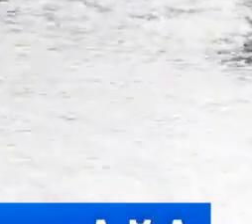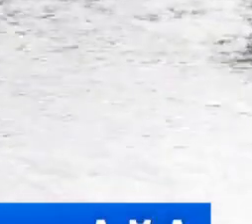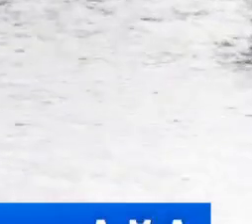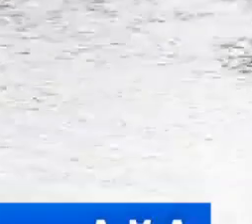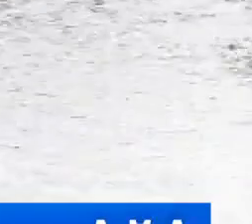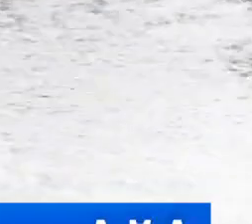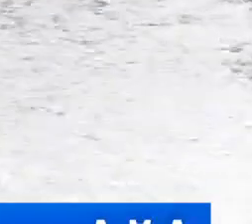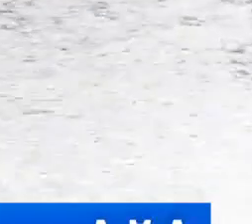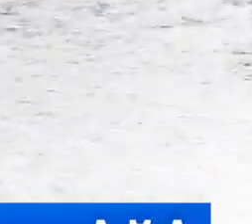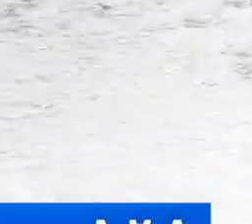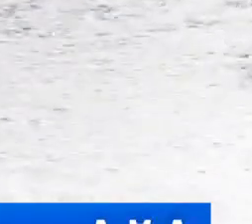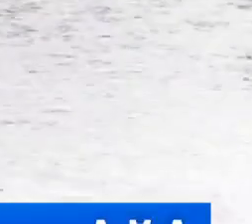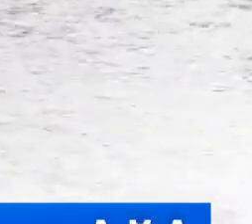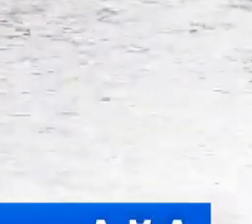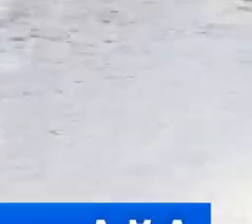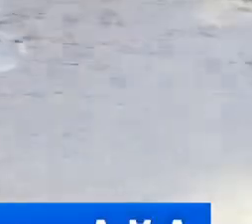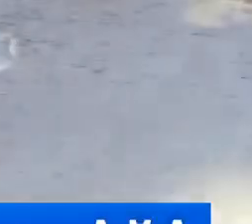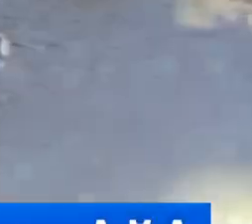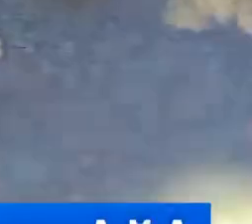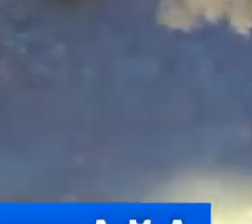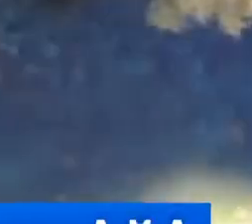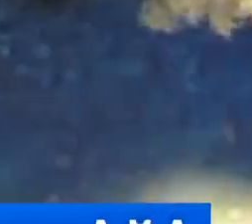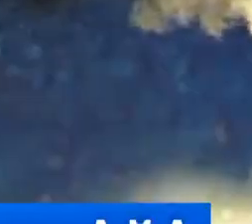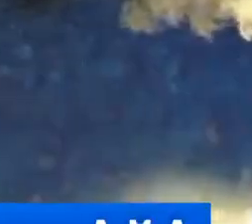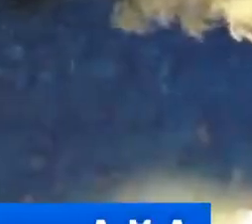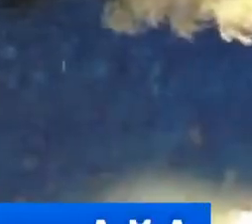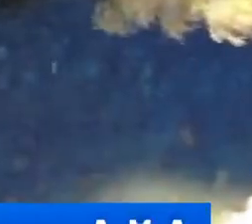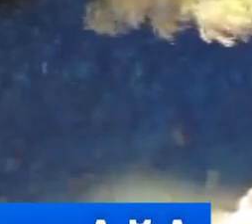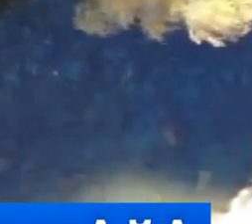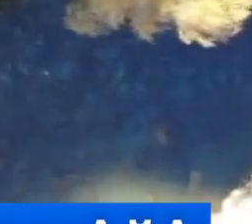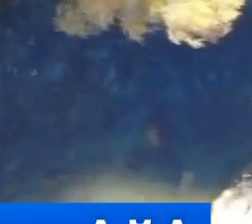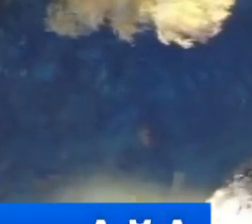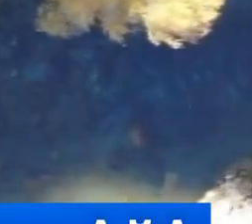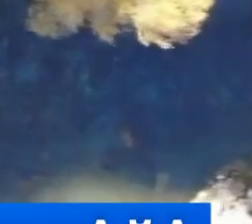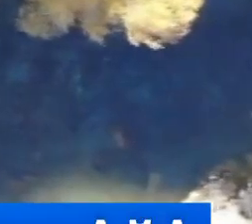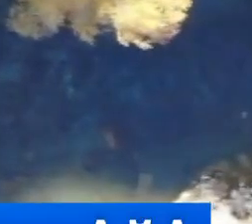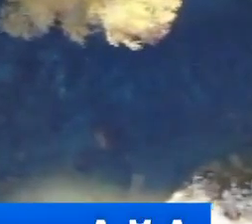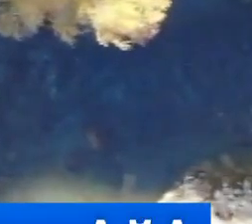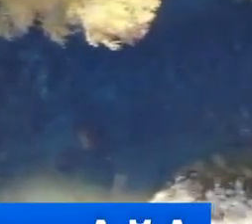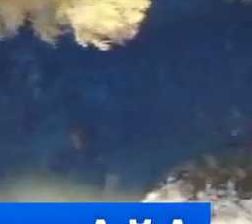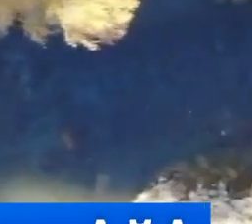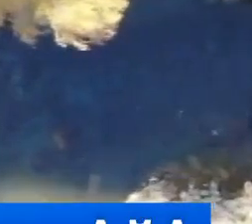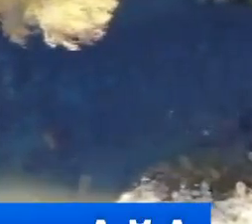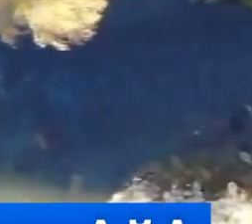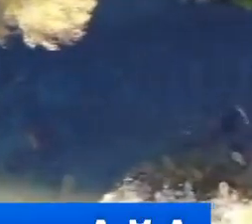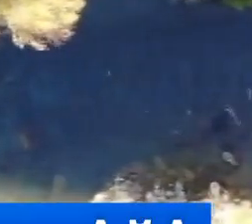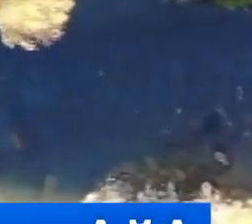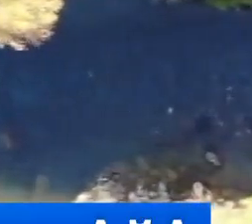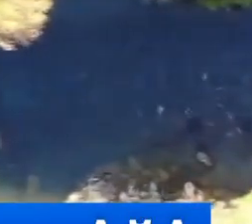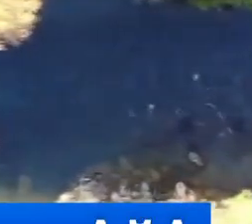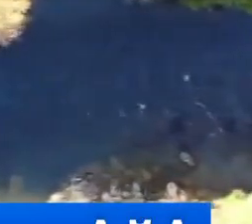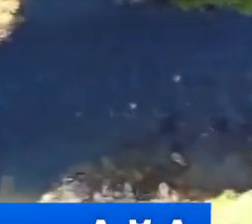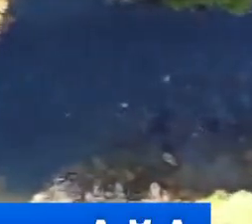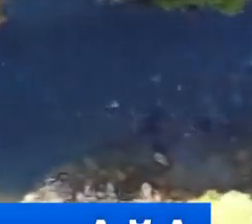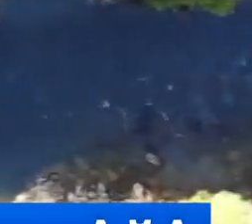gibi kendi kendini yağlayarak odur şafağa dönüştüren ölüme duy